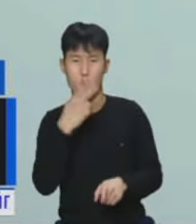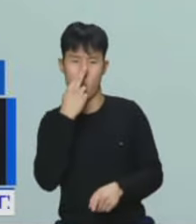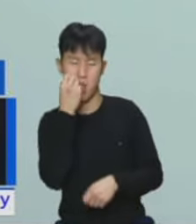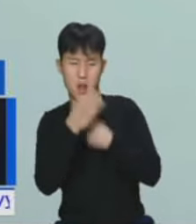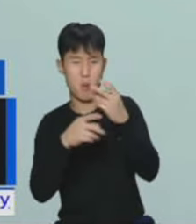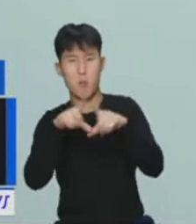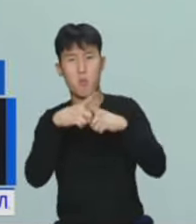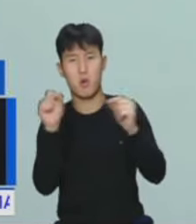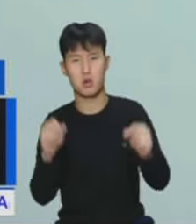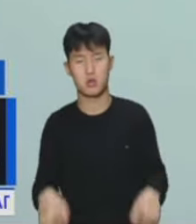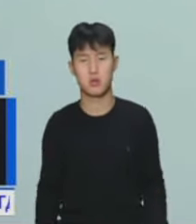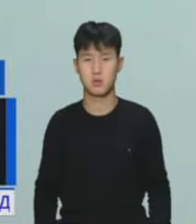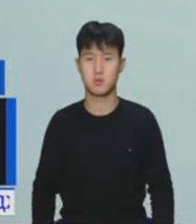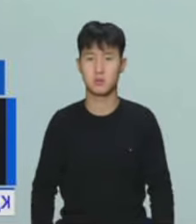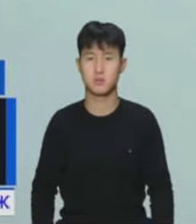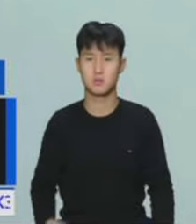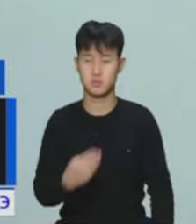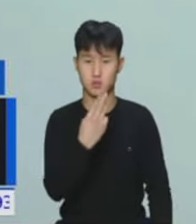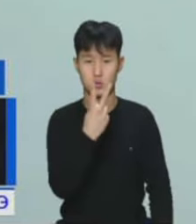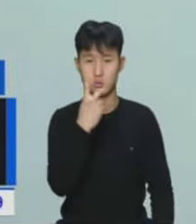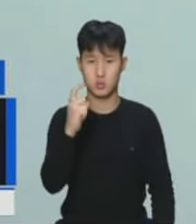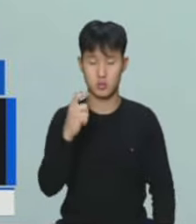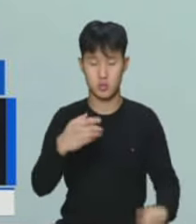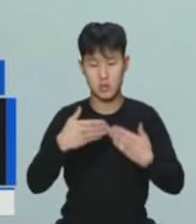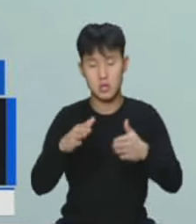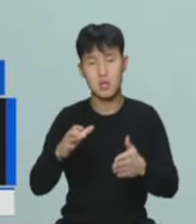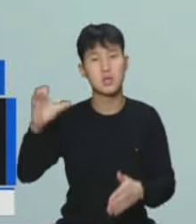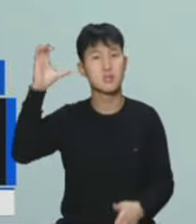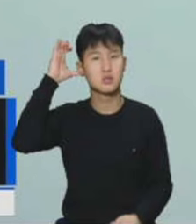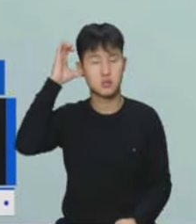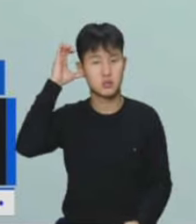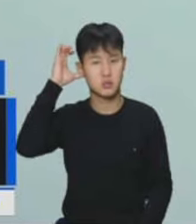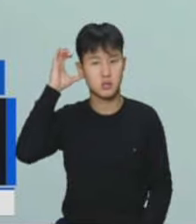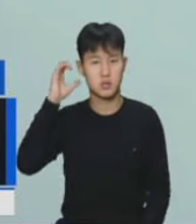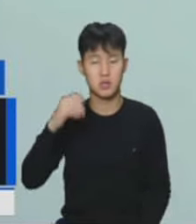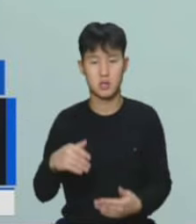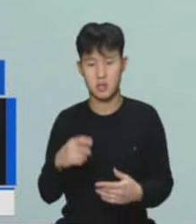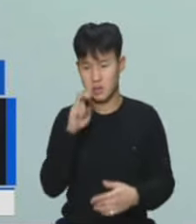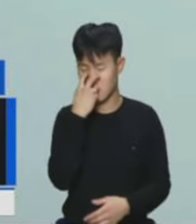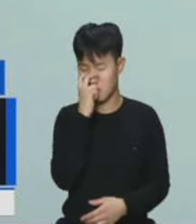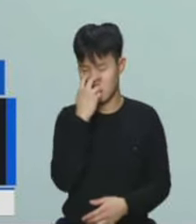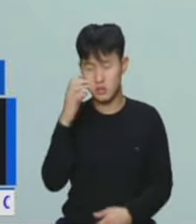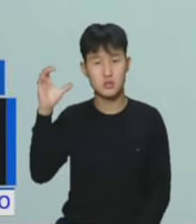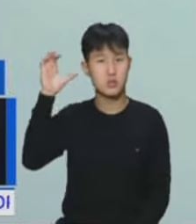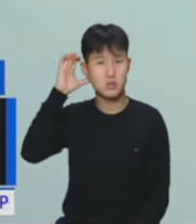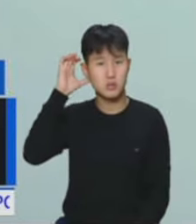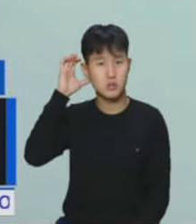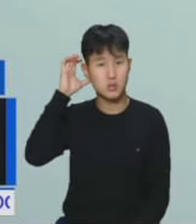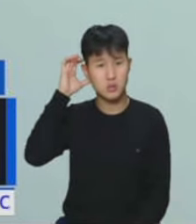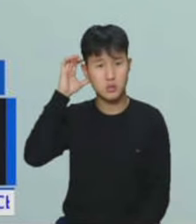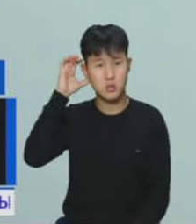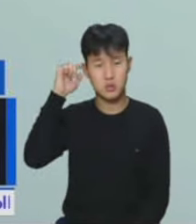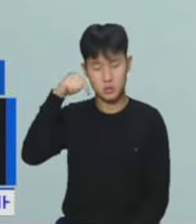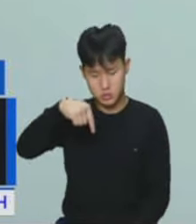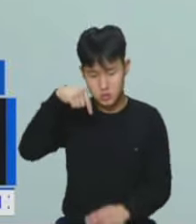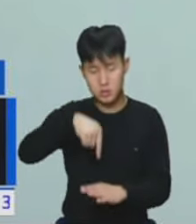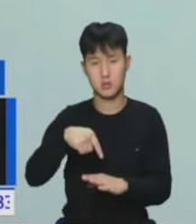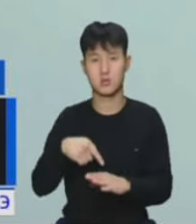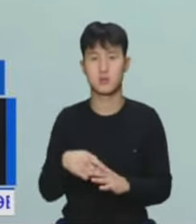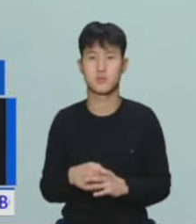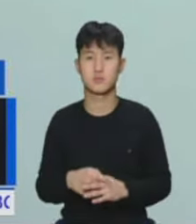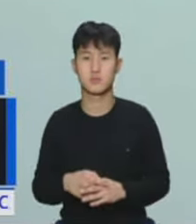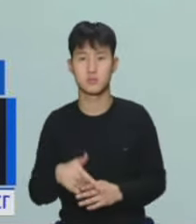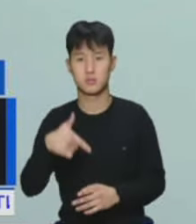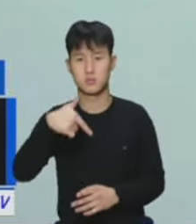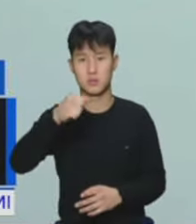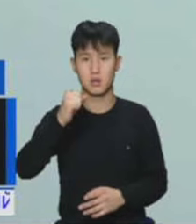Шүүх бид өнөөдөр нээлттэй сонсгол одоо энэ хяналтын сонсгол дээр нүүрсний хяналтын сонсгол дээр